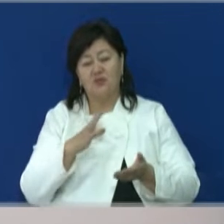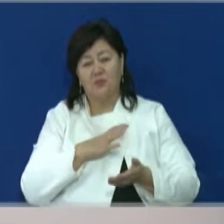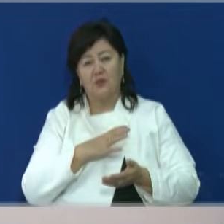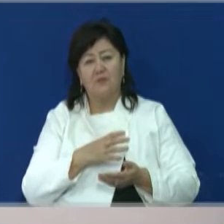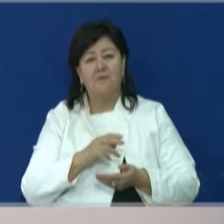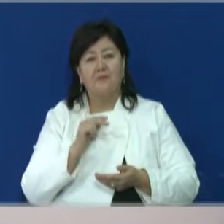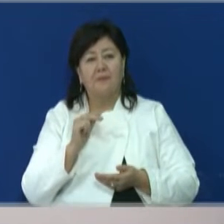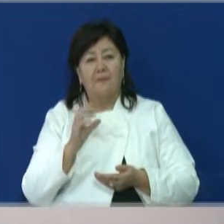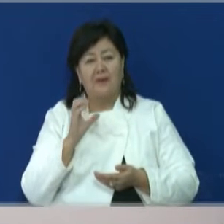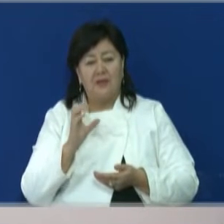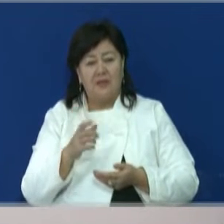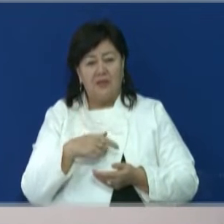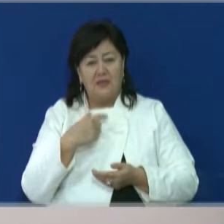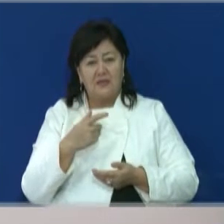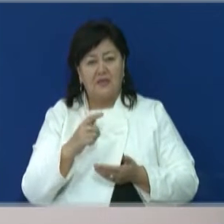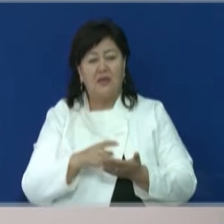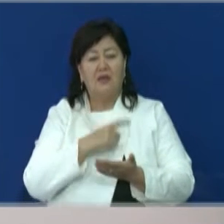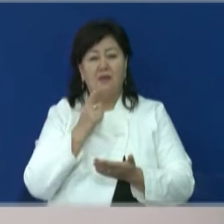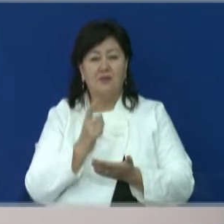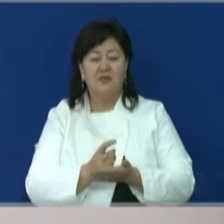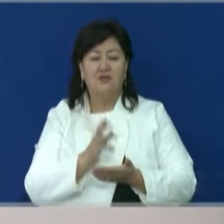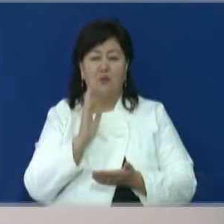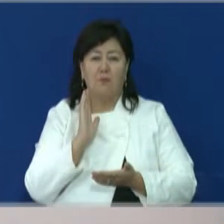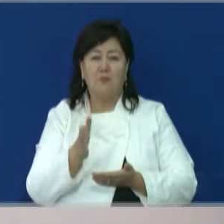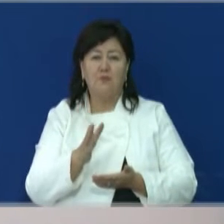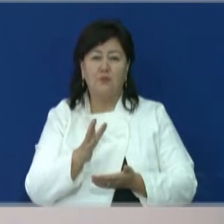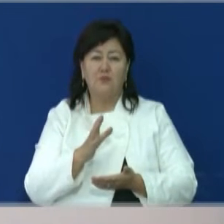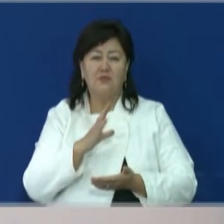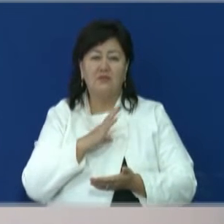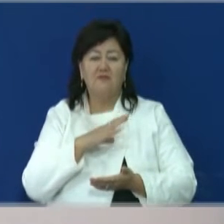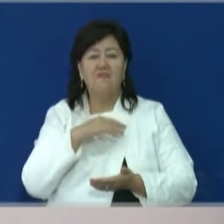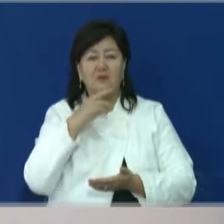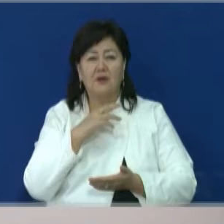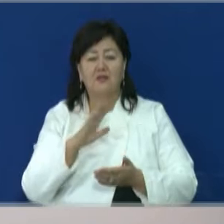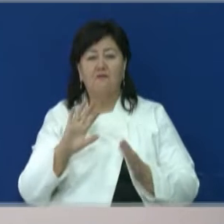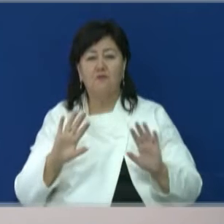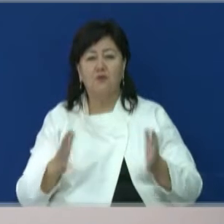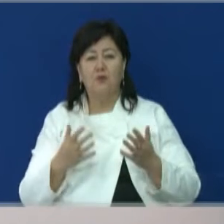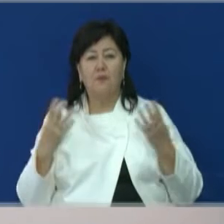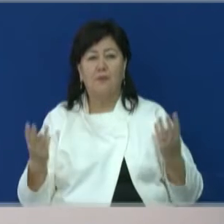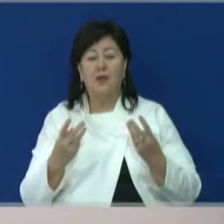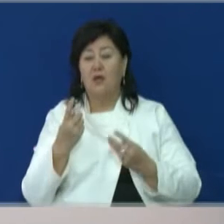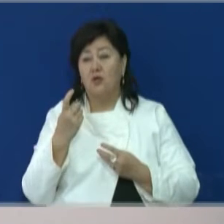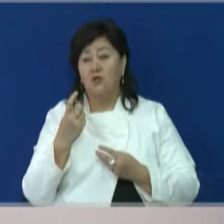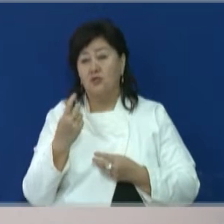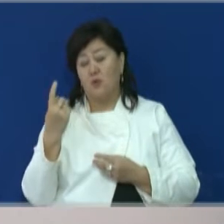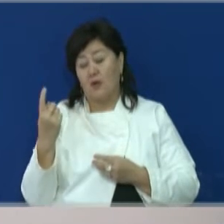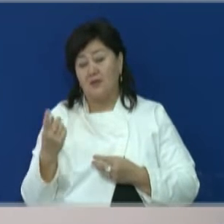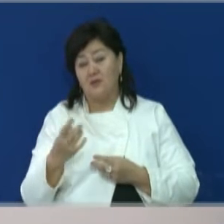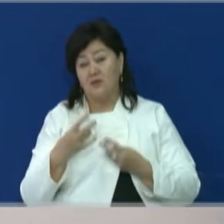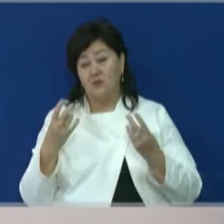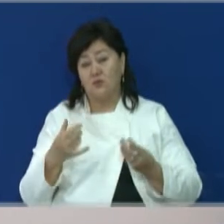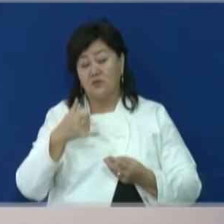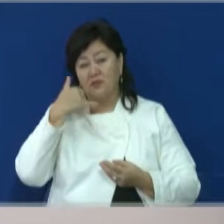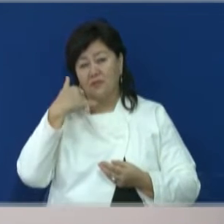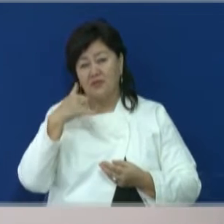департаменті қызметкерлері көлік иелерін барынша мұқият болуға шақырады. Сондай-ақ, өрт шыққан жағдайда дереу 101 нөмірі арқылы өрт